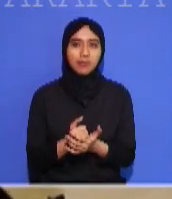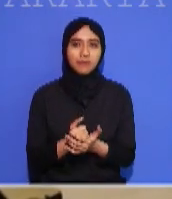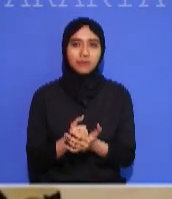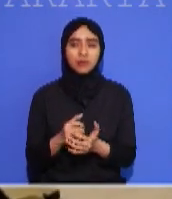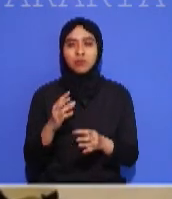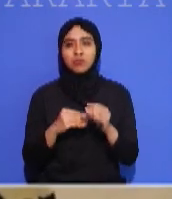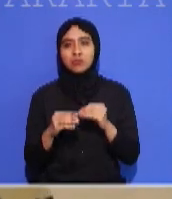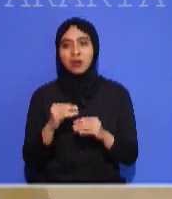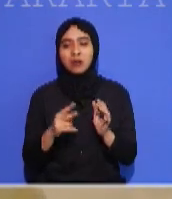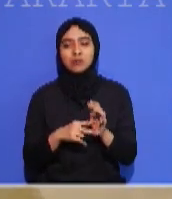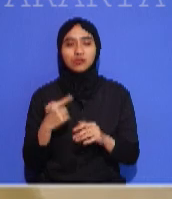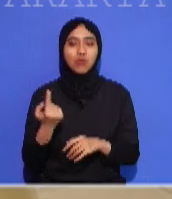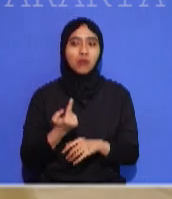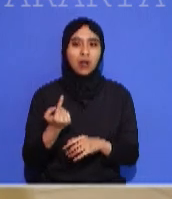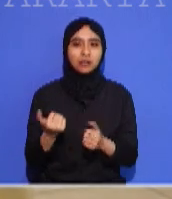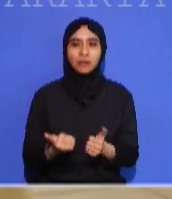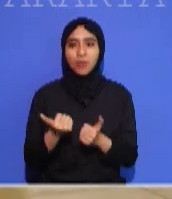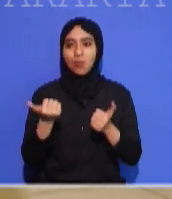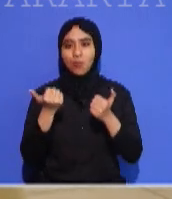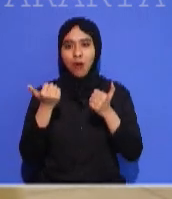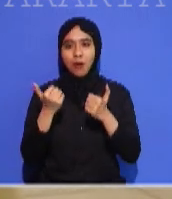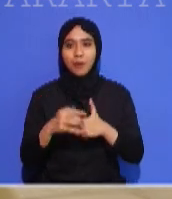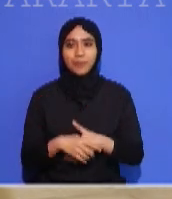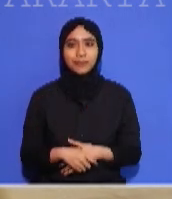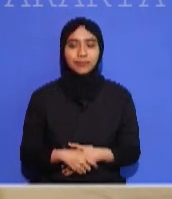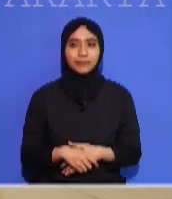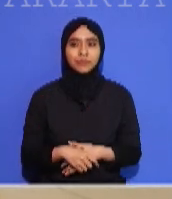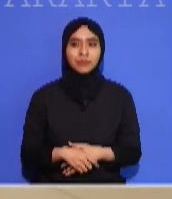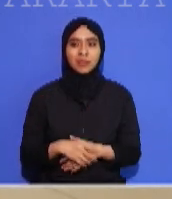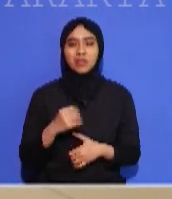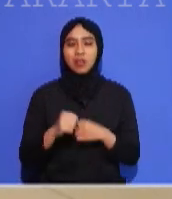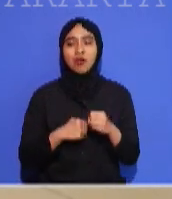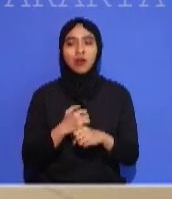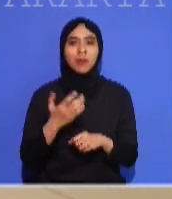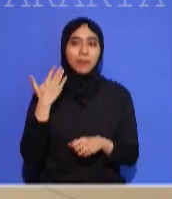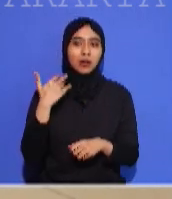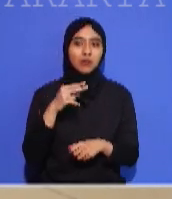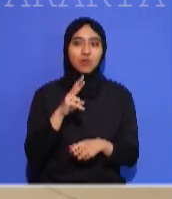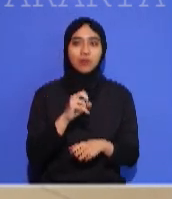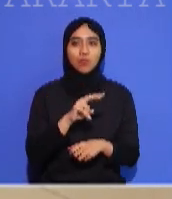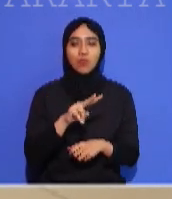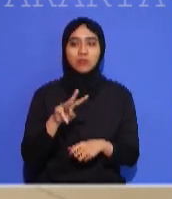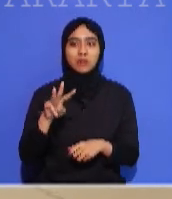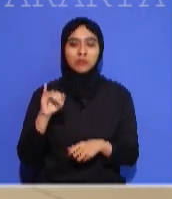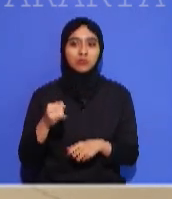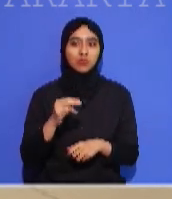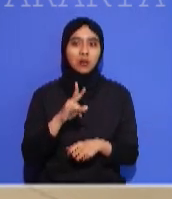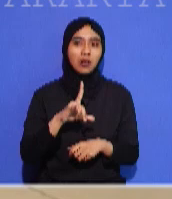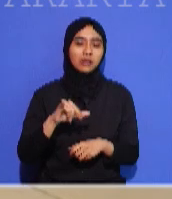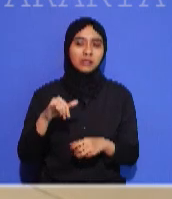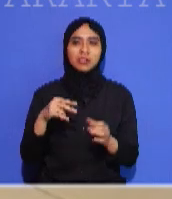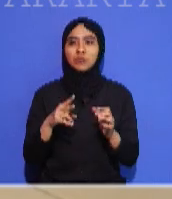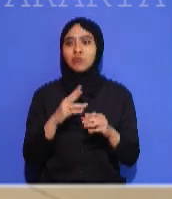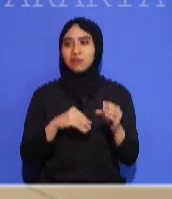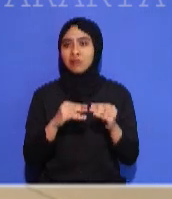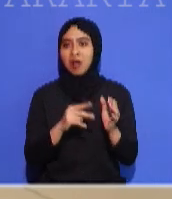is atau Munas istimewa yang tahun kemarin Tahun 2003 bulan Juli itu ada Munas